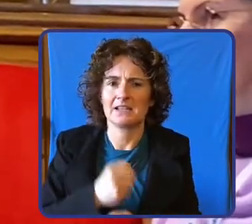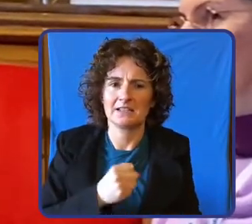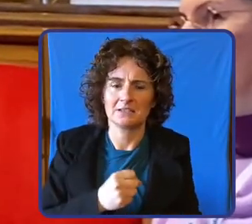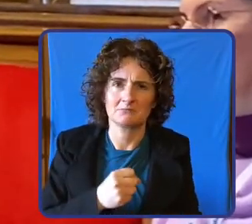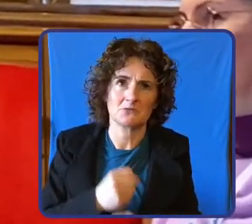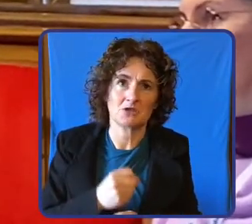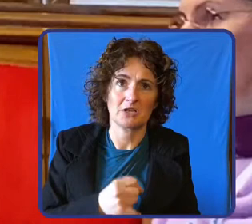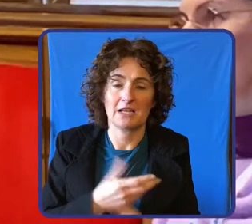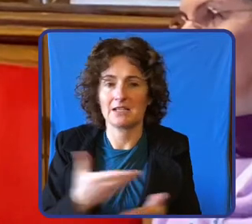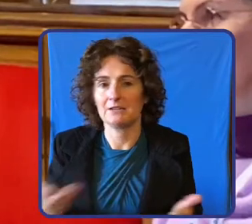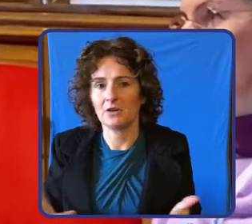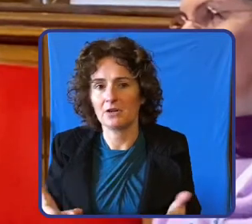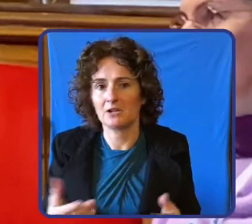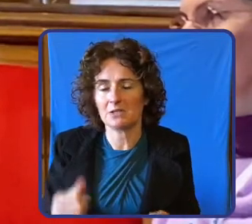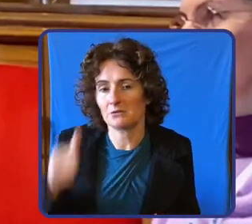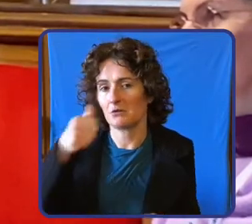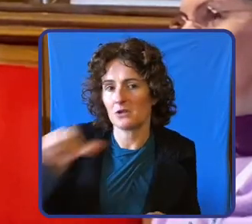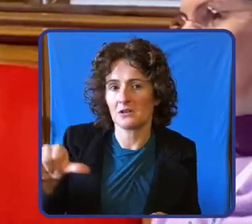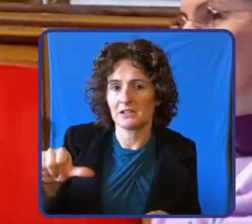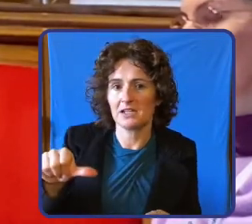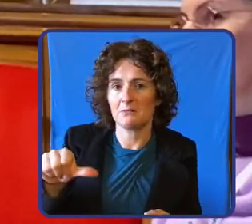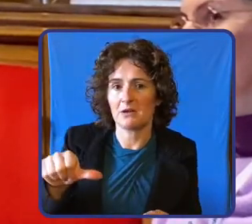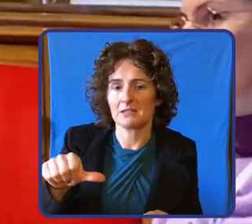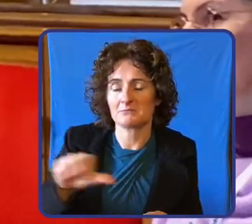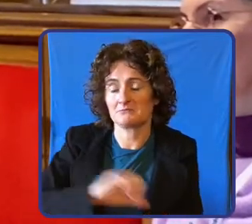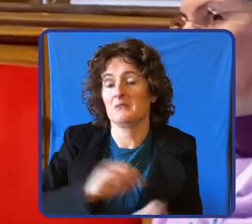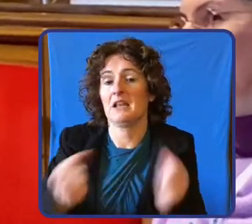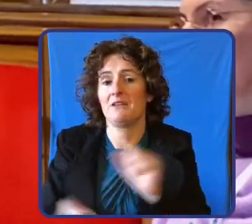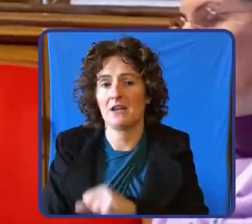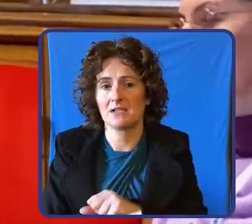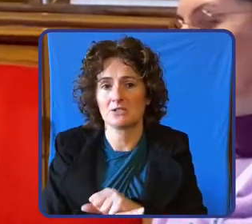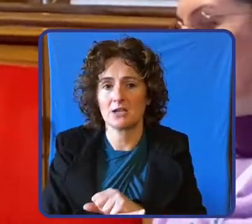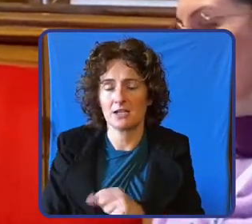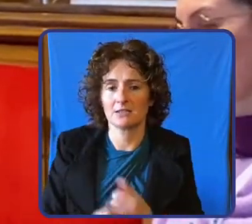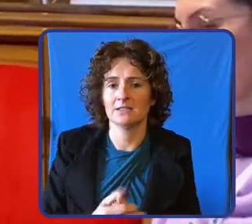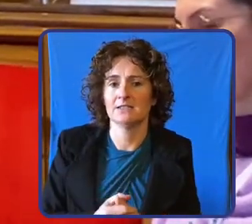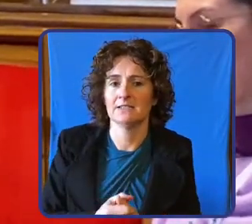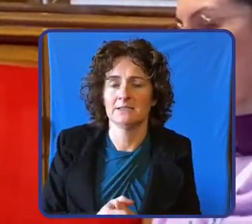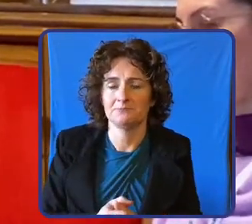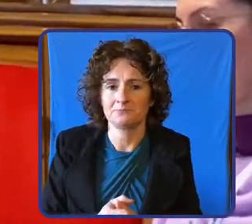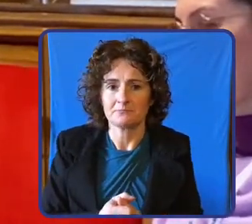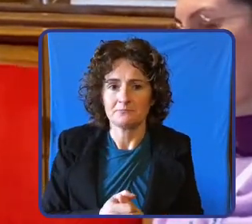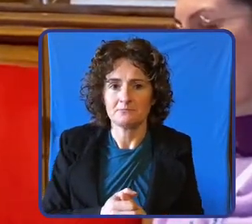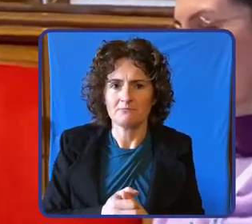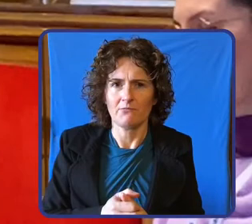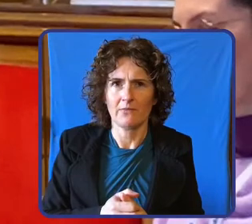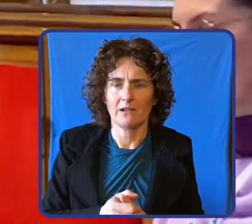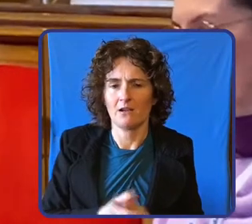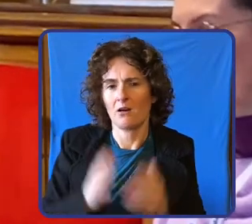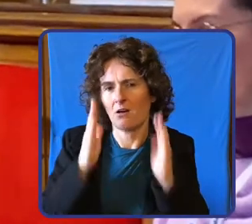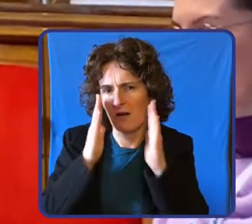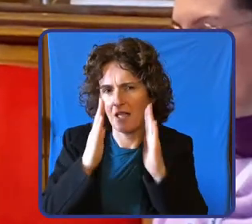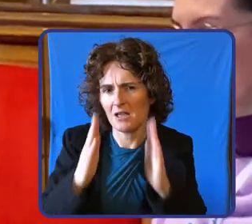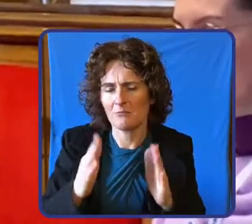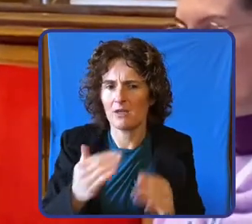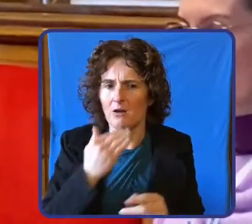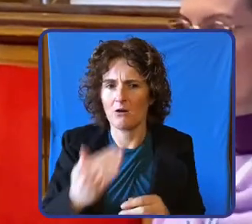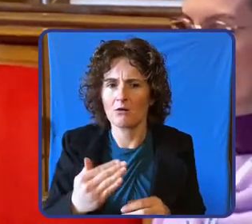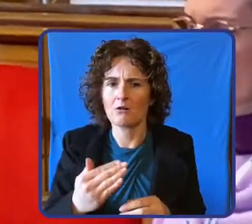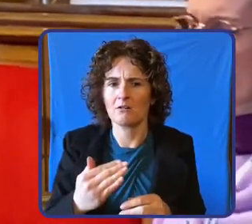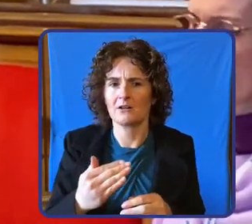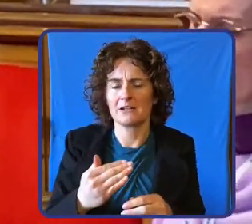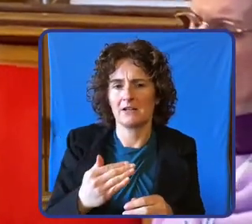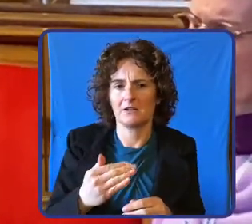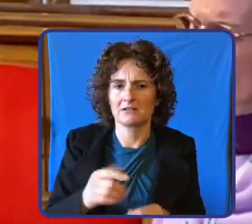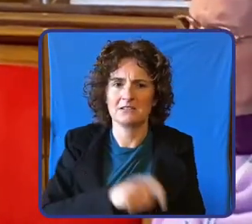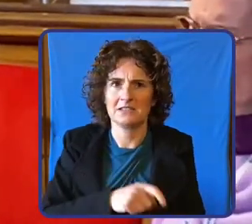Tehát próbálták már 100 éve is leváltani a népet, nem nagyon sikerült. Tehát én úgy gondolom, hogy ha ebbe szeretnének időt beleölni, hogy a magyar népet